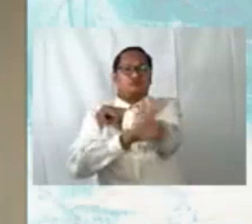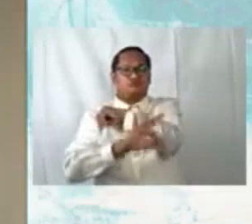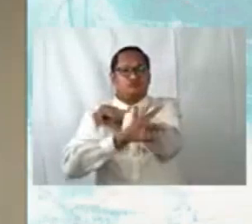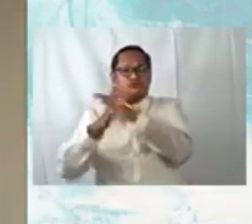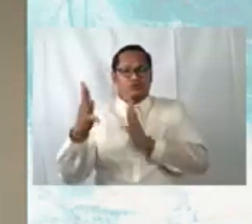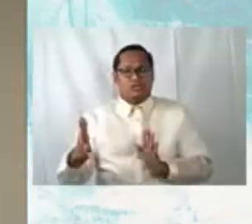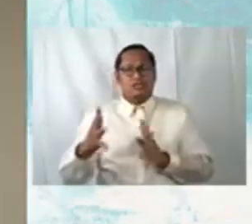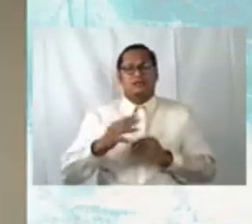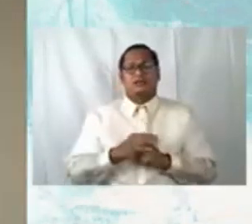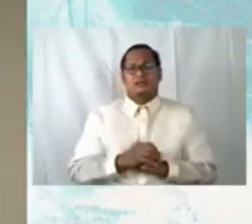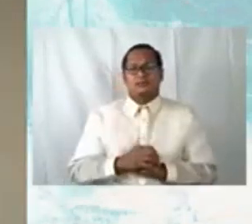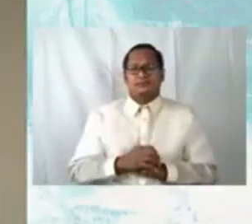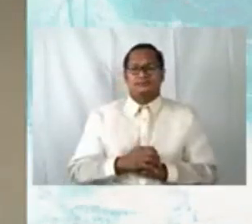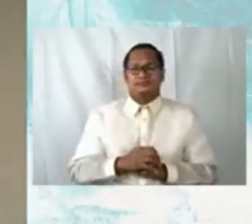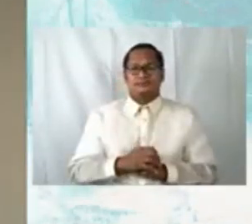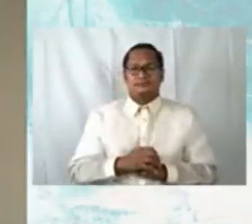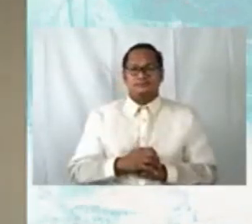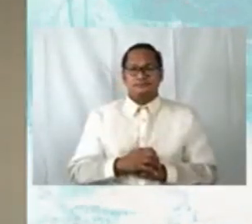Oh?